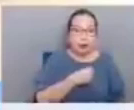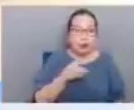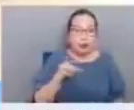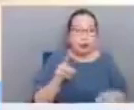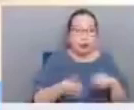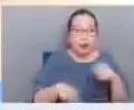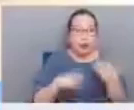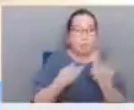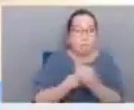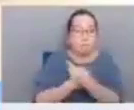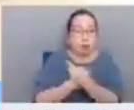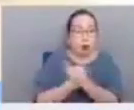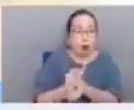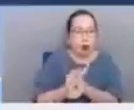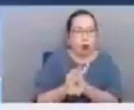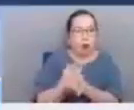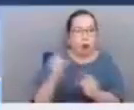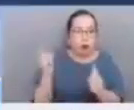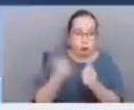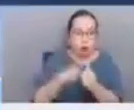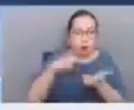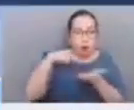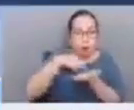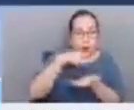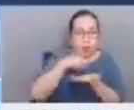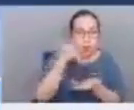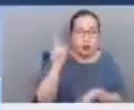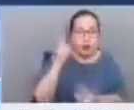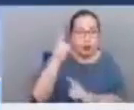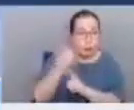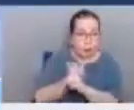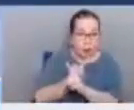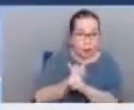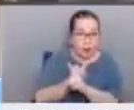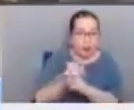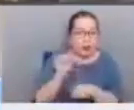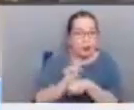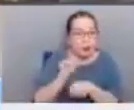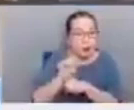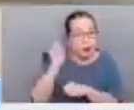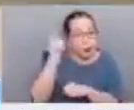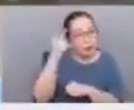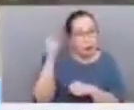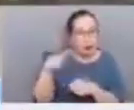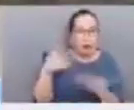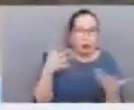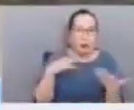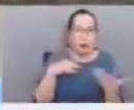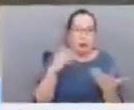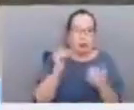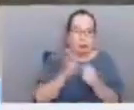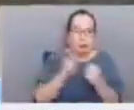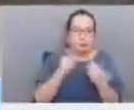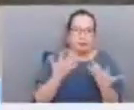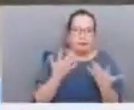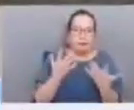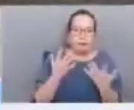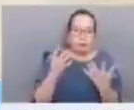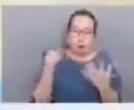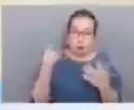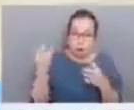utang sa labas. Oras na magka-employee siya, after 3 months, pwede na siya kaagad umutang sa multipurpose